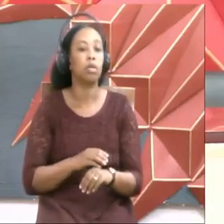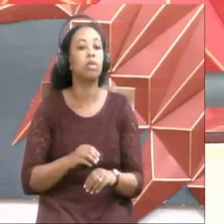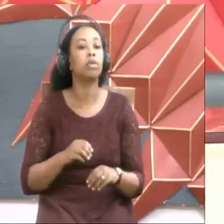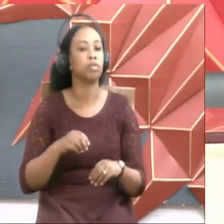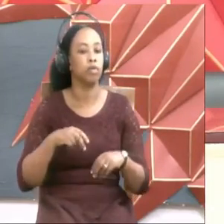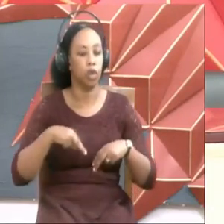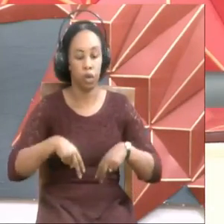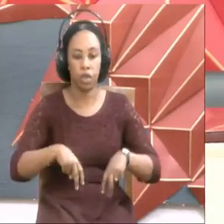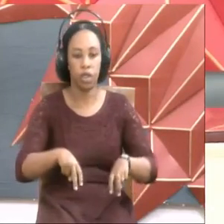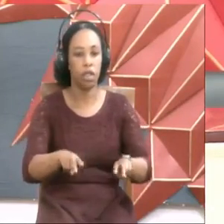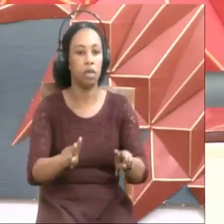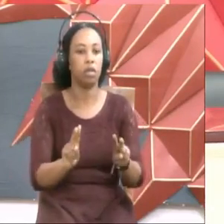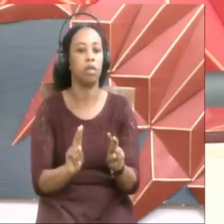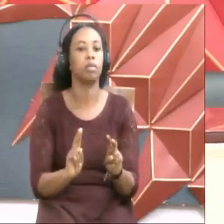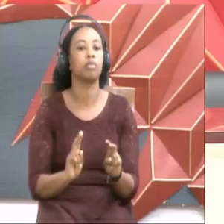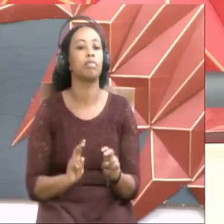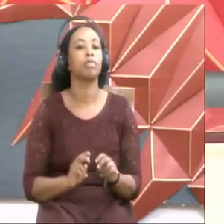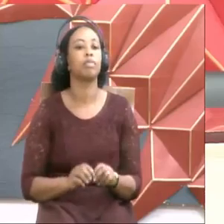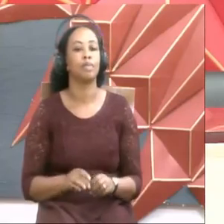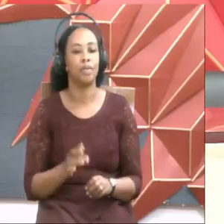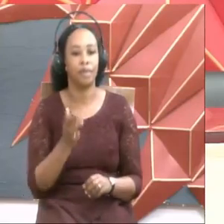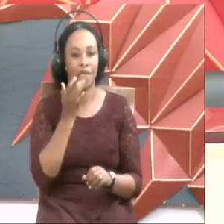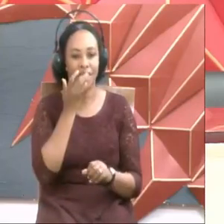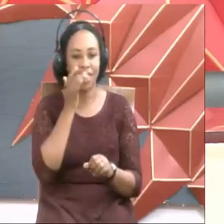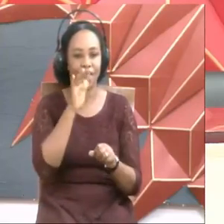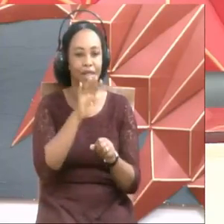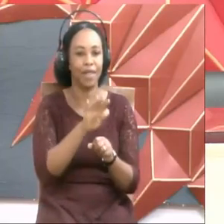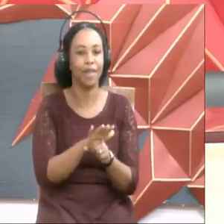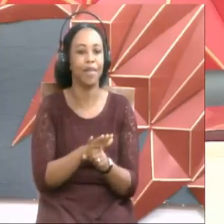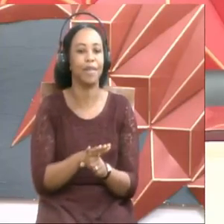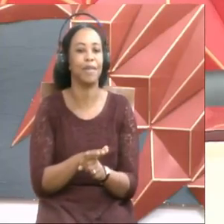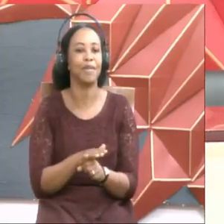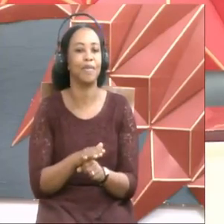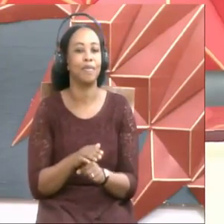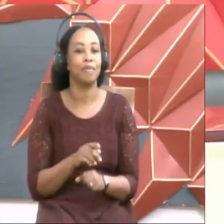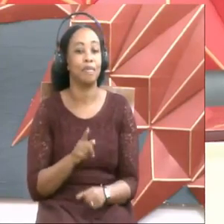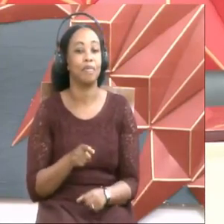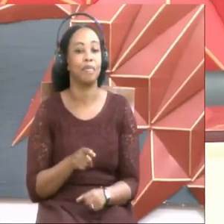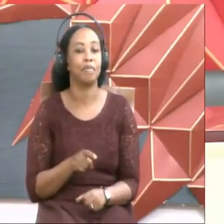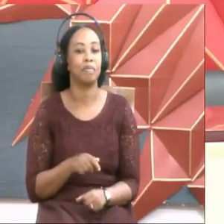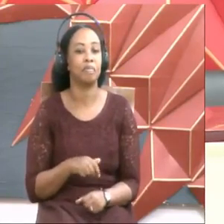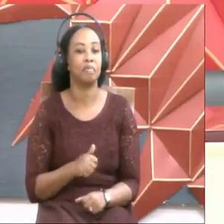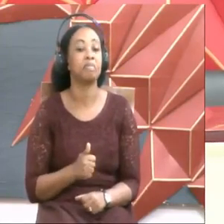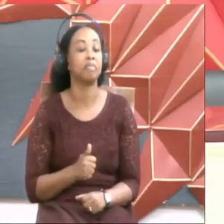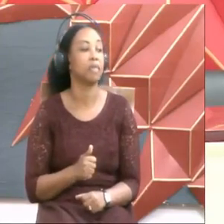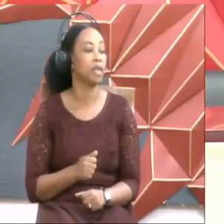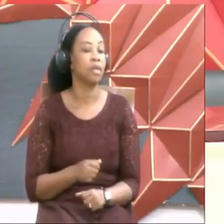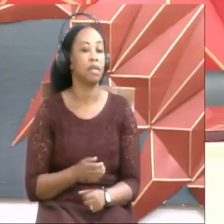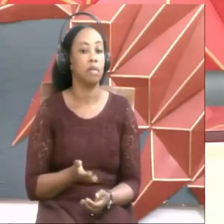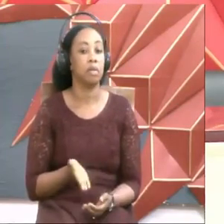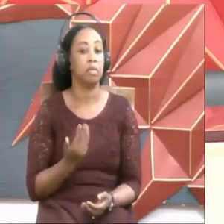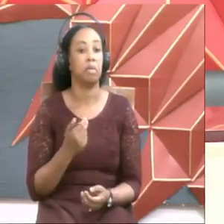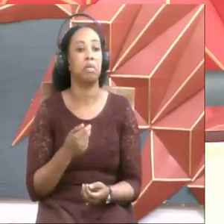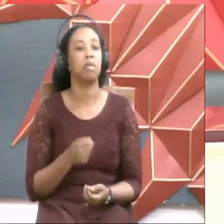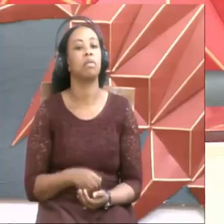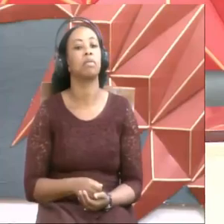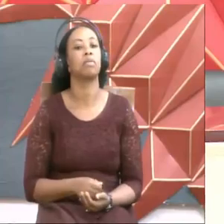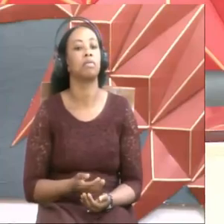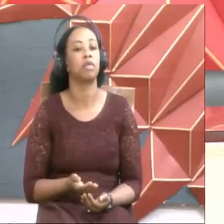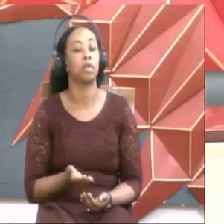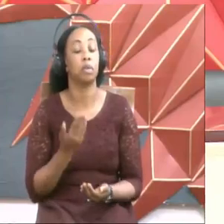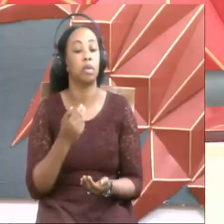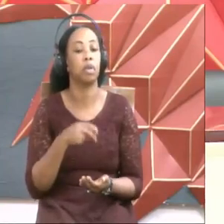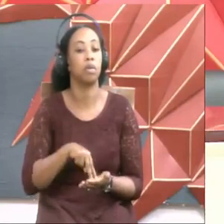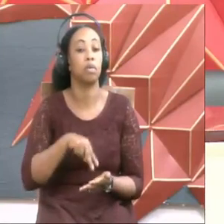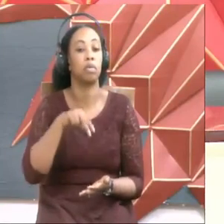y'imana tuba twaje hano kugira ngo twipime turebe niba tugendera imana iguha umugisha ushobora kwigira